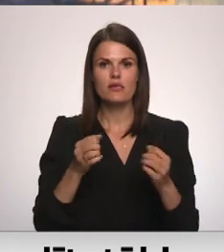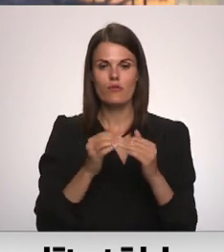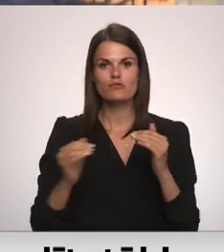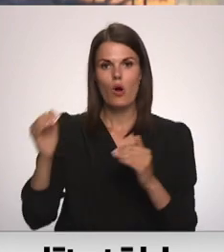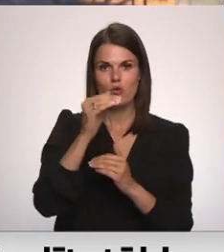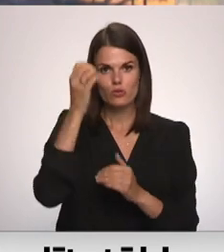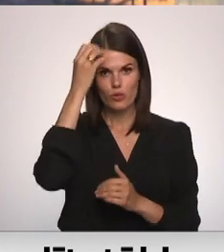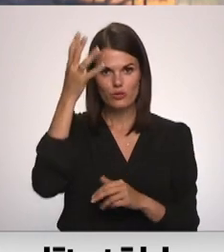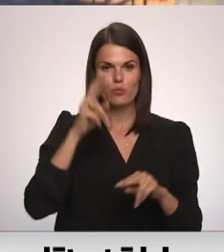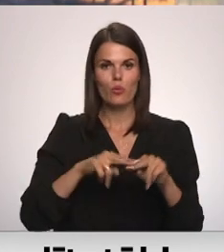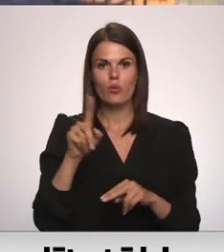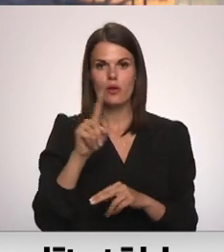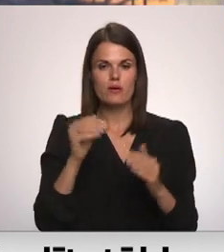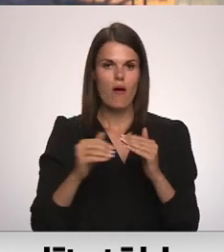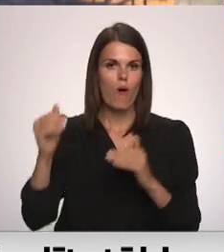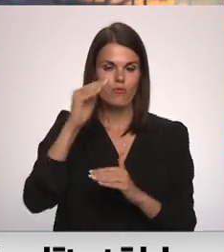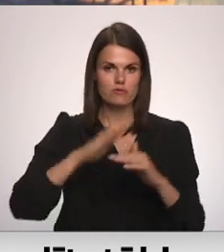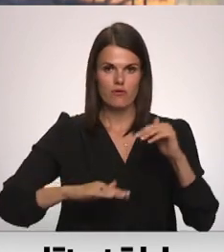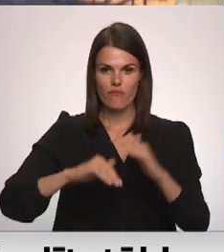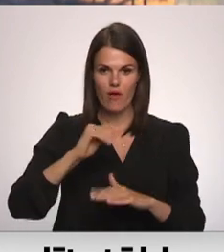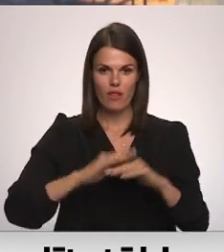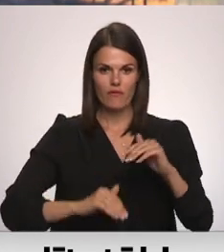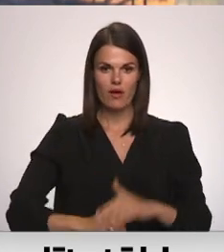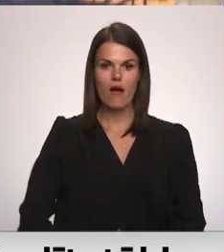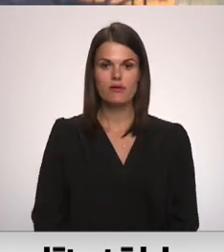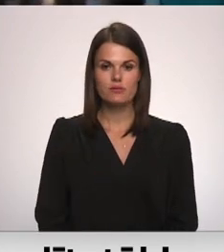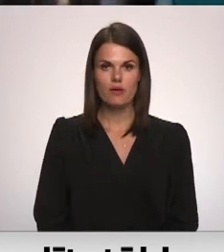augstāko izglītību un ir augsti kvalificēti. Vairāk Vita Anstrete.